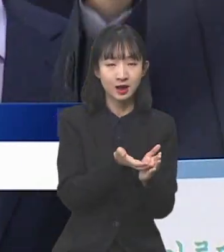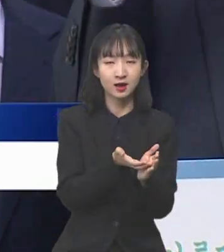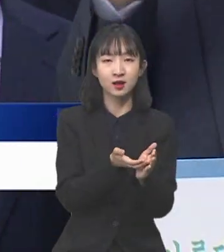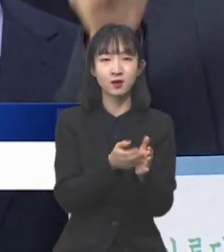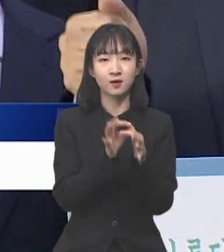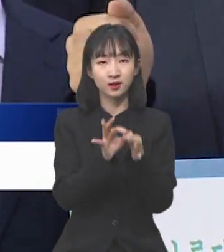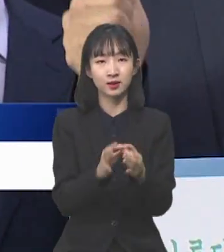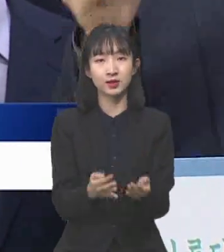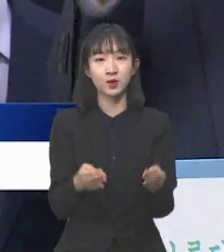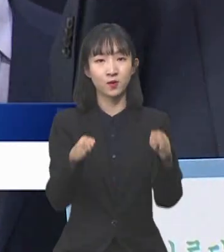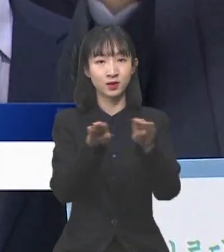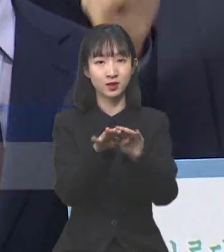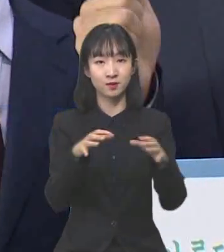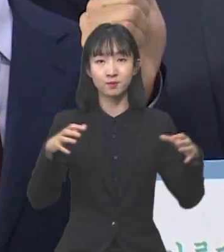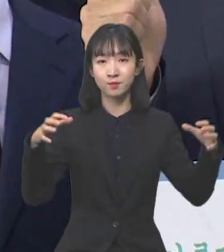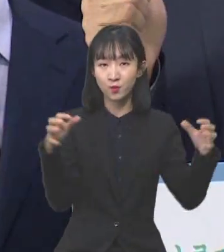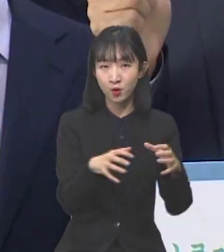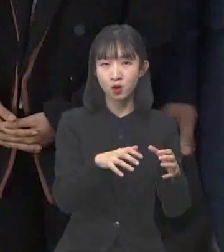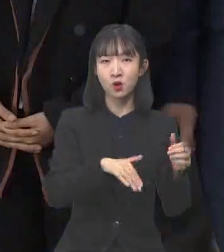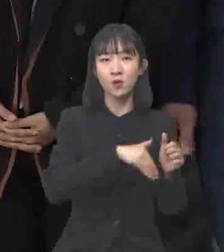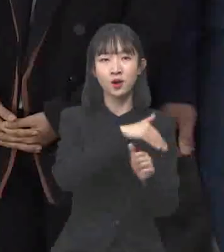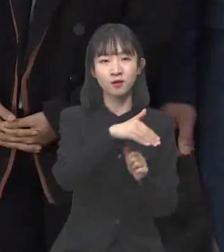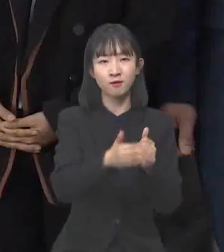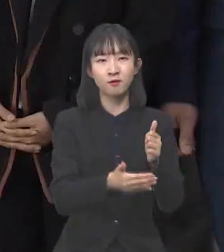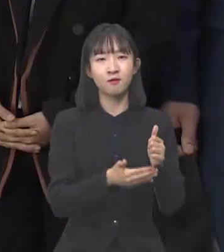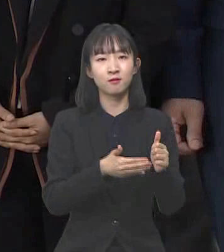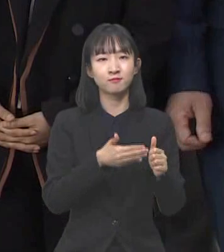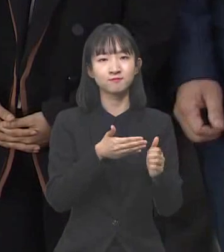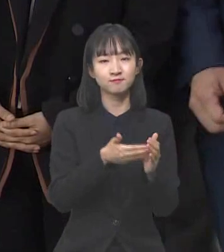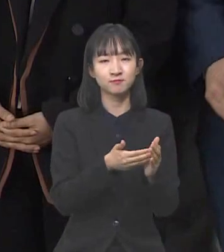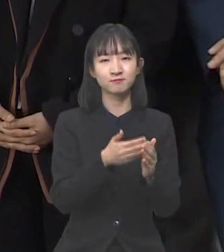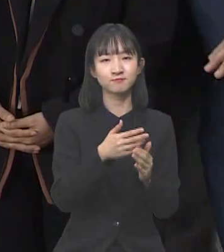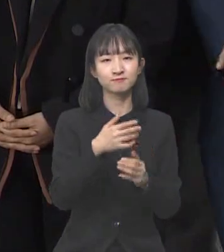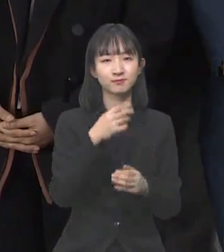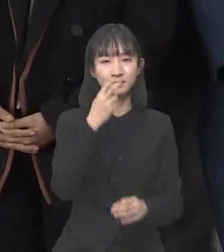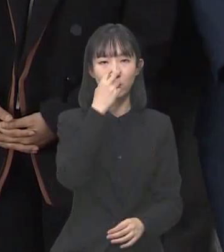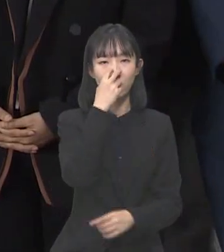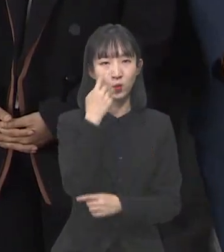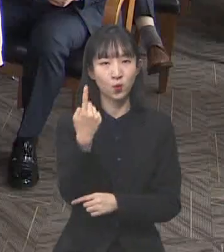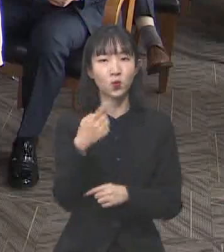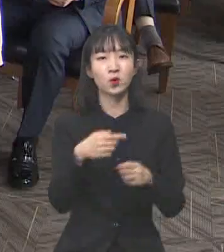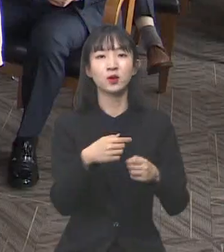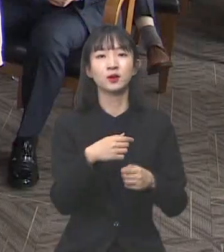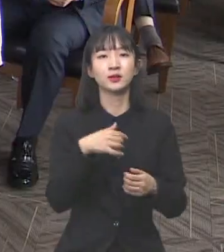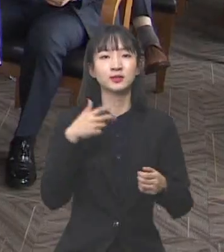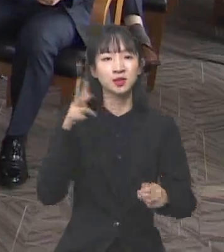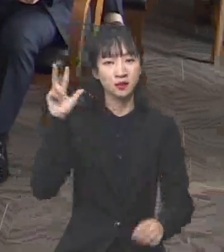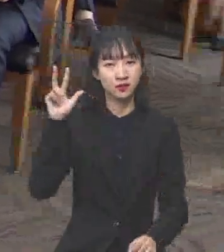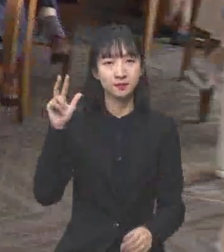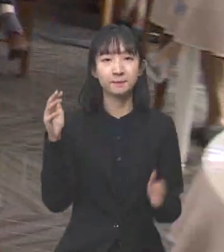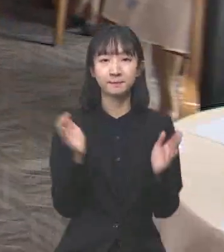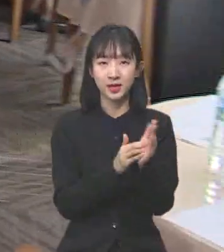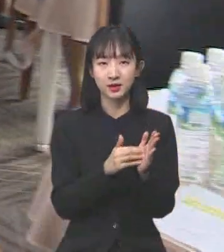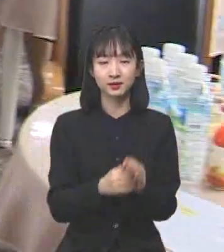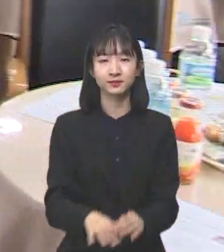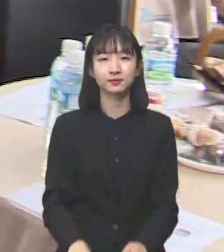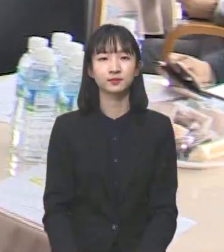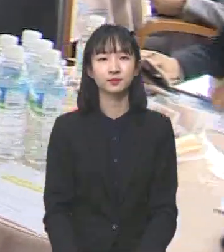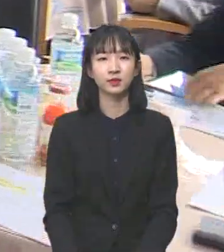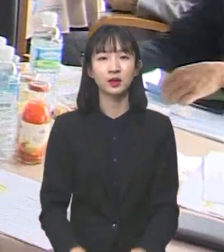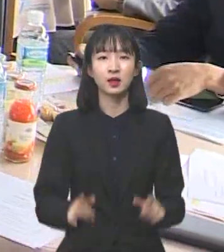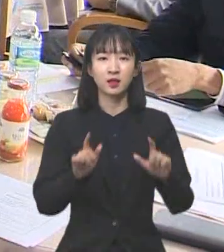모여 윤 천황 환경 호전 다짐을 선언했습니다 이상 기후에 원인이 되는 보실 가 스